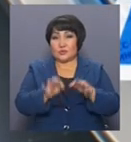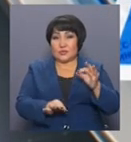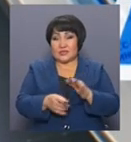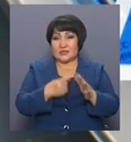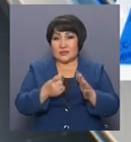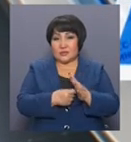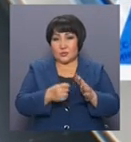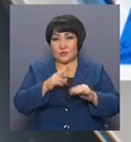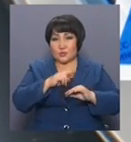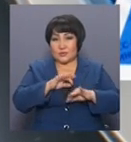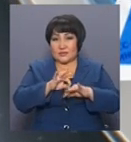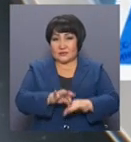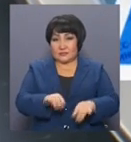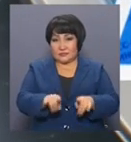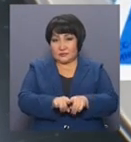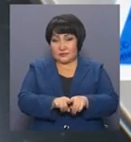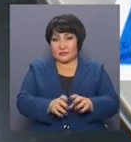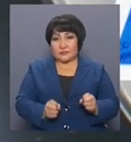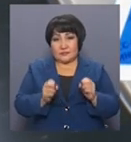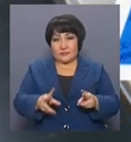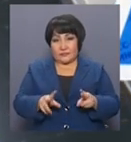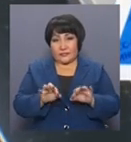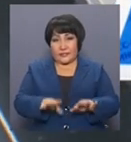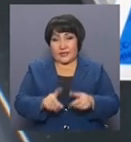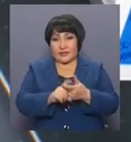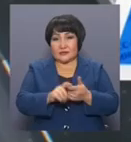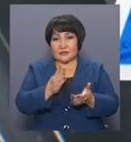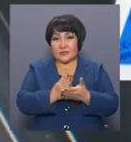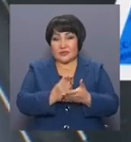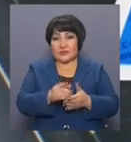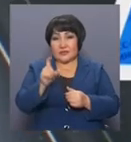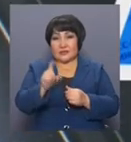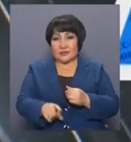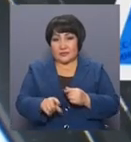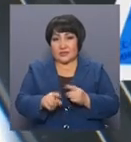жүргізілуде. Қылмыстық іске қатысы бар күдікті 1995 жылғы